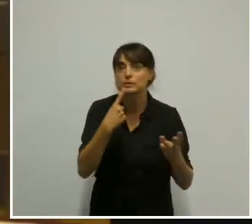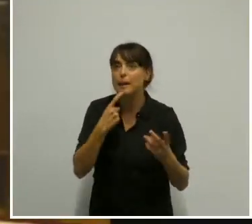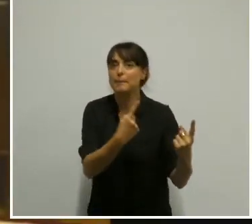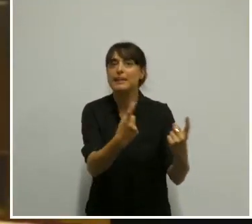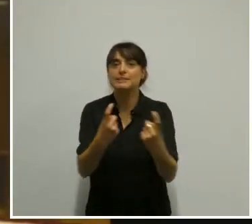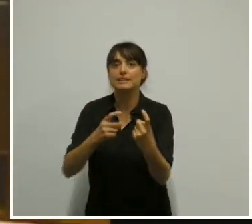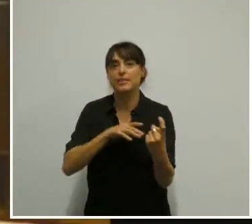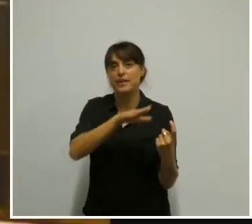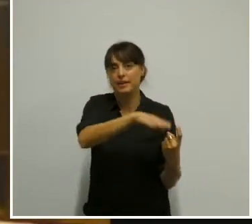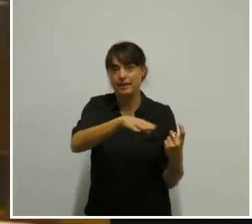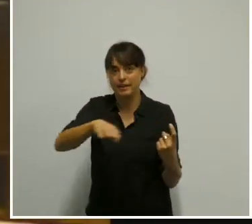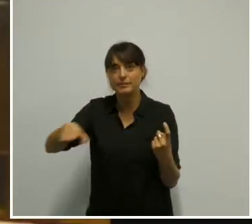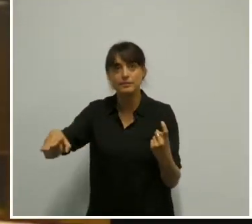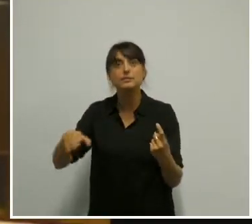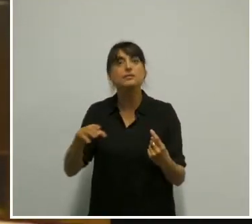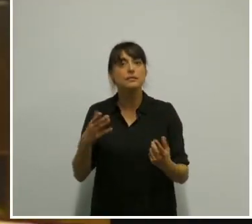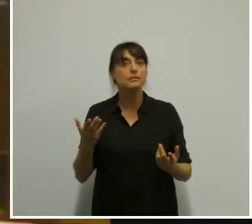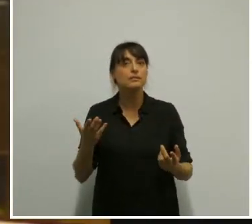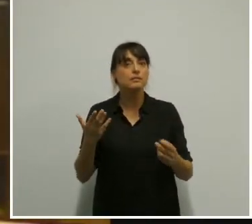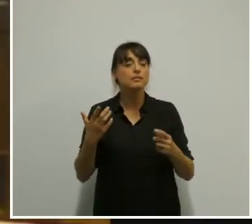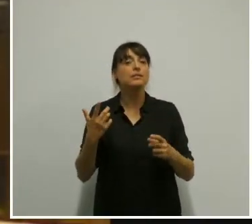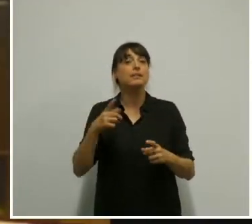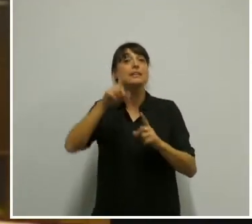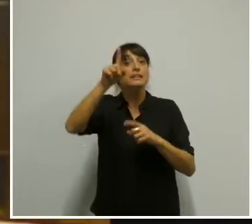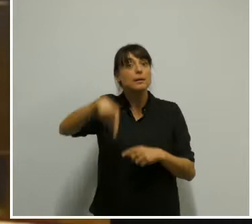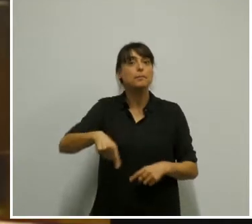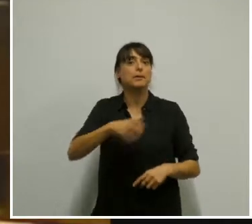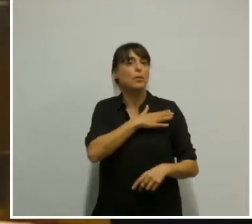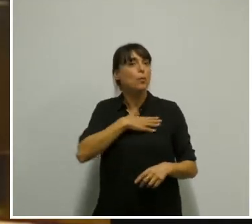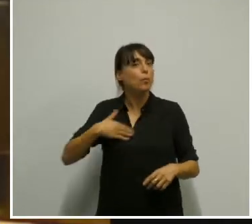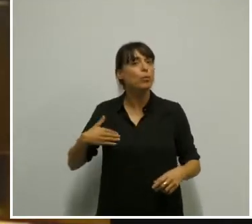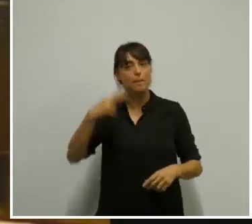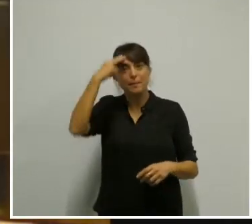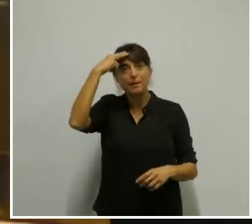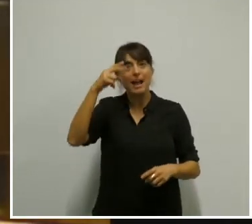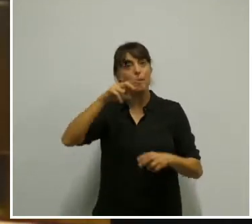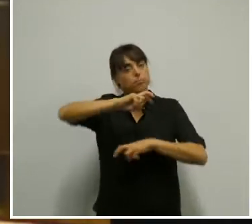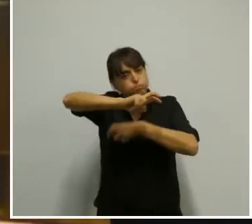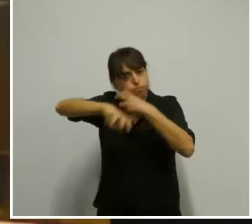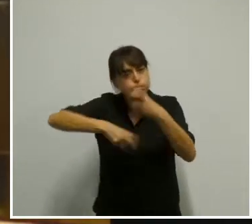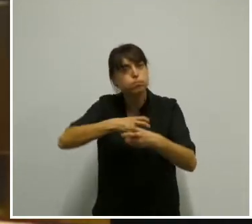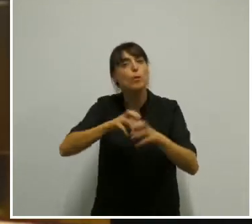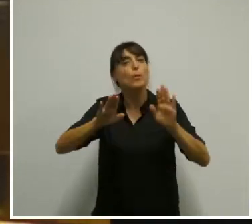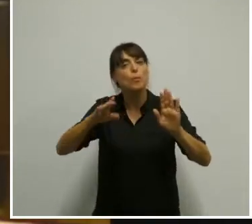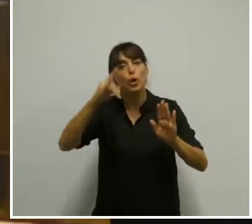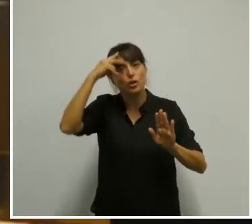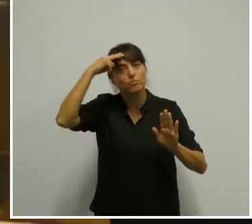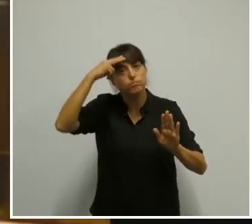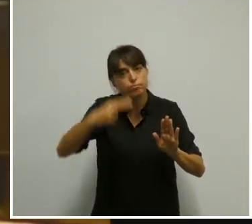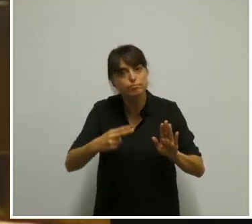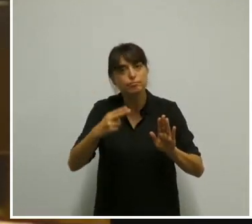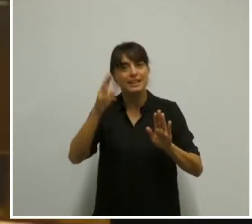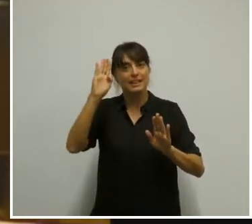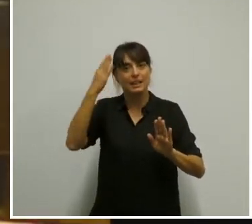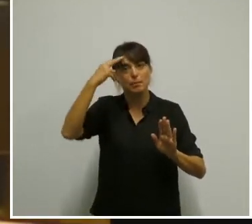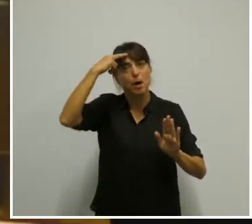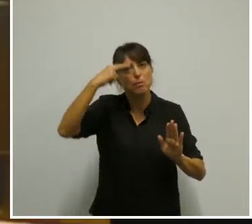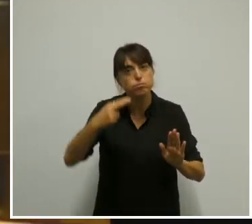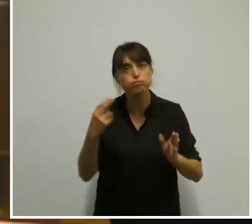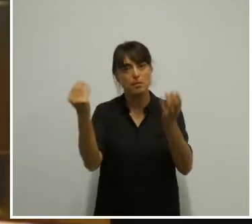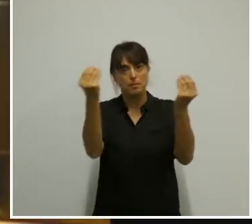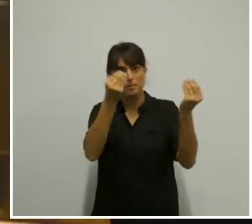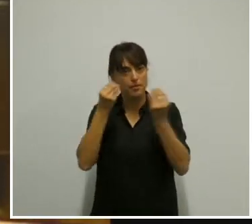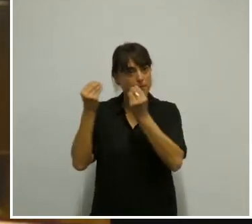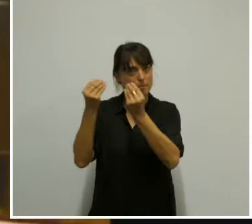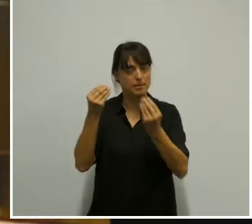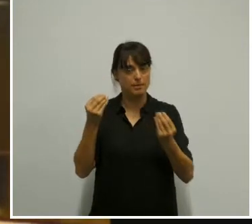persones, sinó les resolucions que busquem que siguin respectuosos amb el medi ambient i amb el clima. No? Perquè hi havia una cosa molt important, que